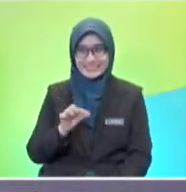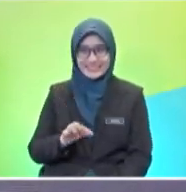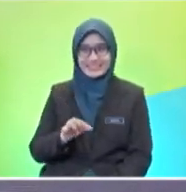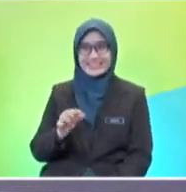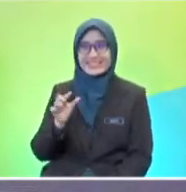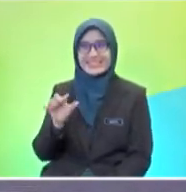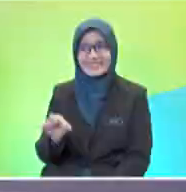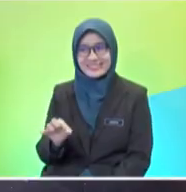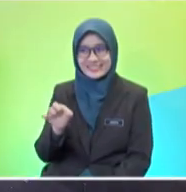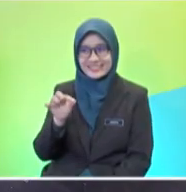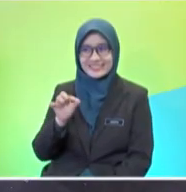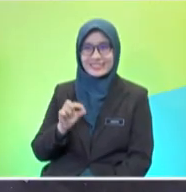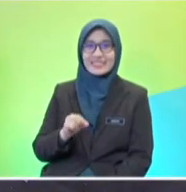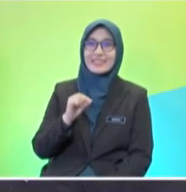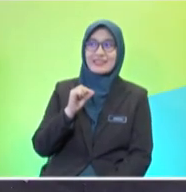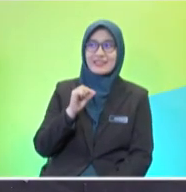kenapa